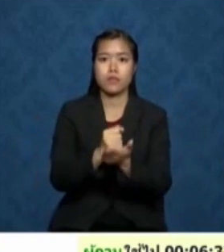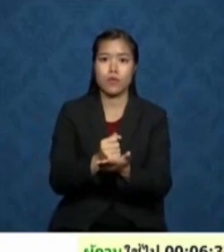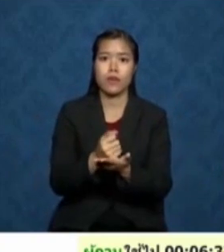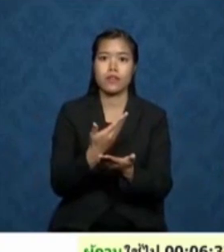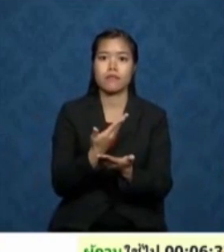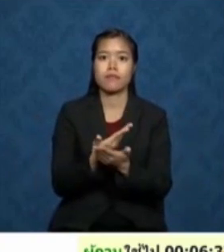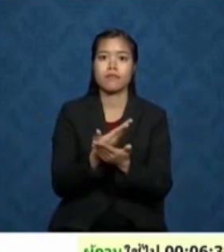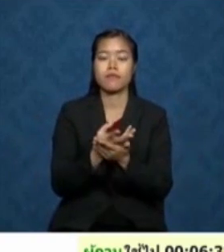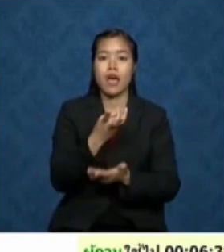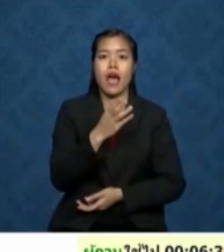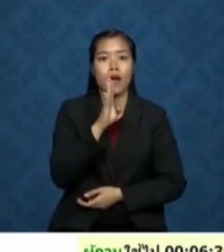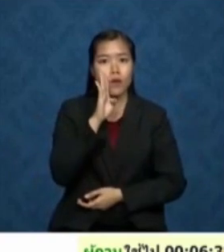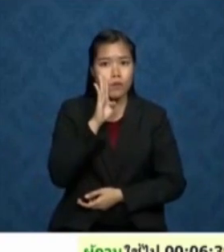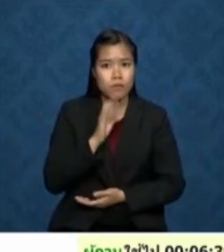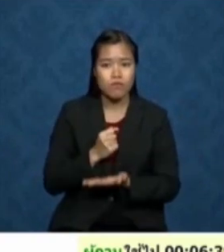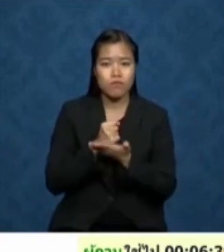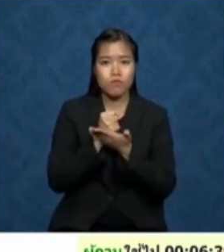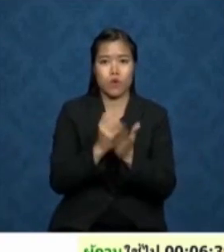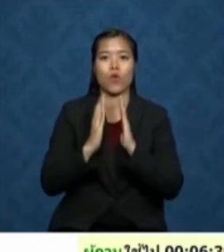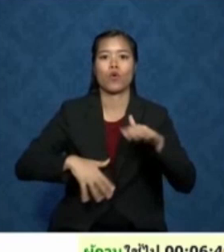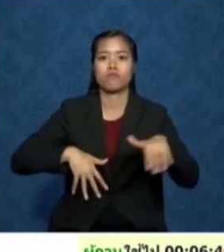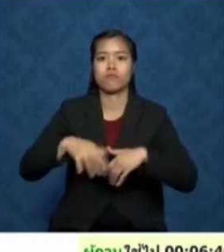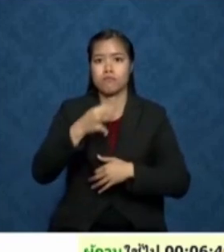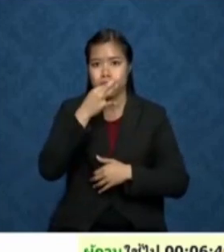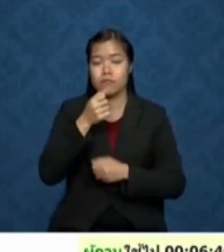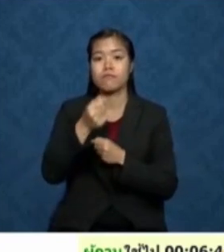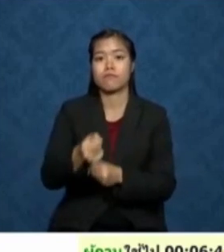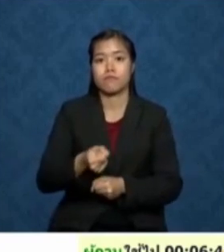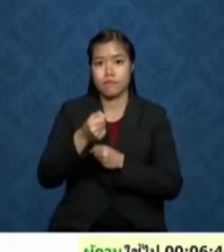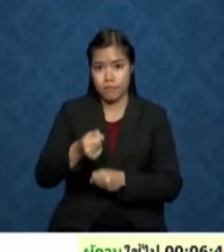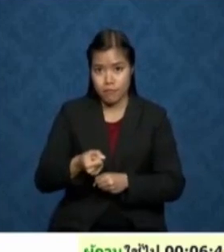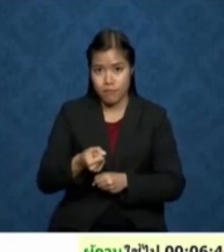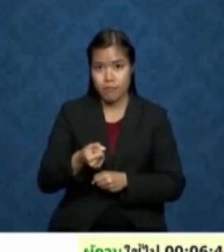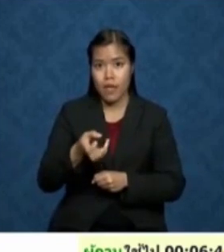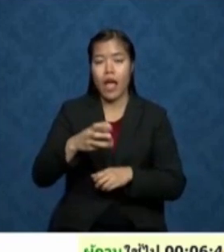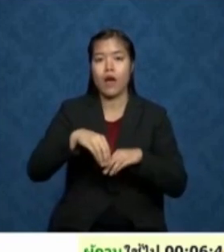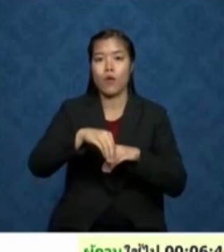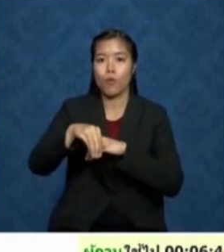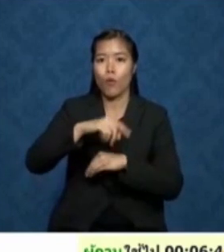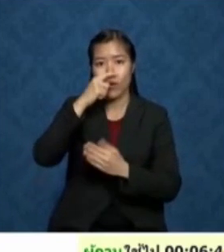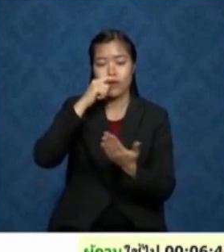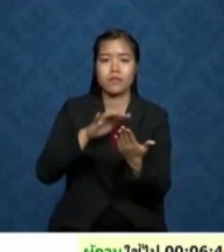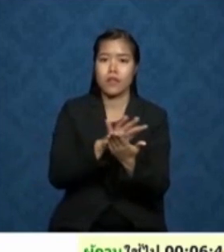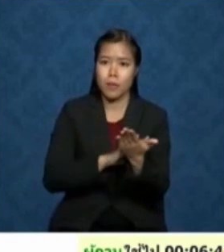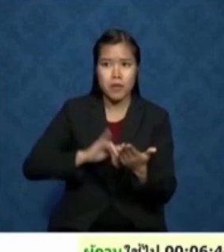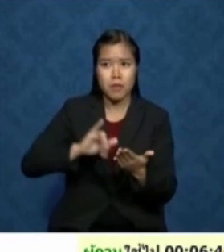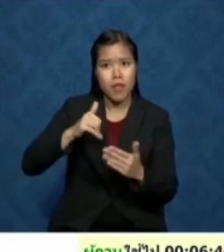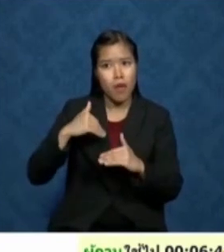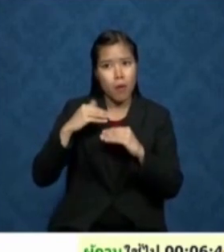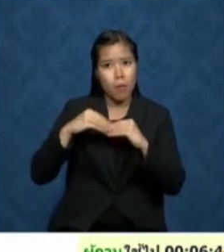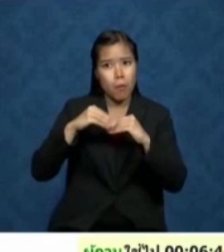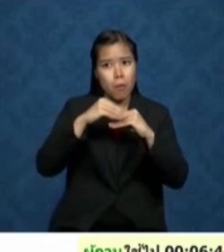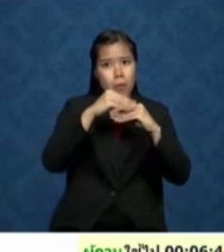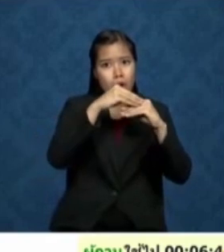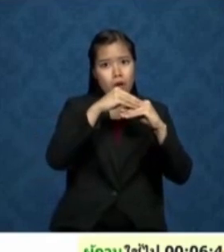ไปสู่ราคาที่พี่น้องประชาชนเกษตรกรชาวนาทประเทศพึ่งพอใจอาจจะไปถง 20 บาทกได้ครัทานประทาน